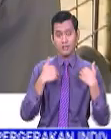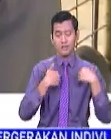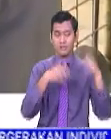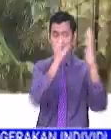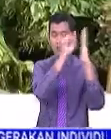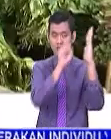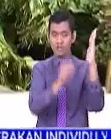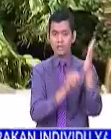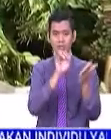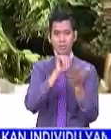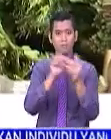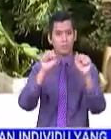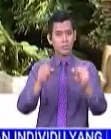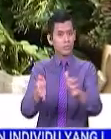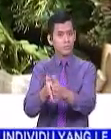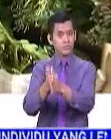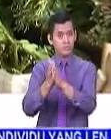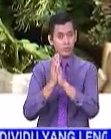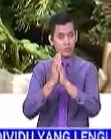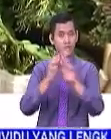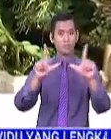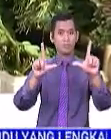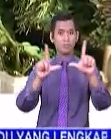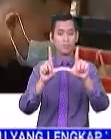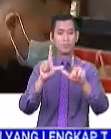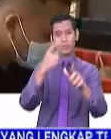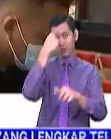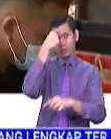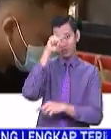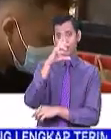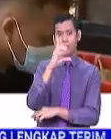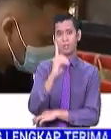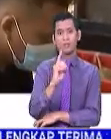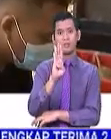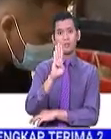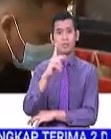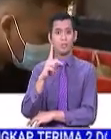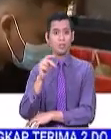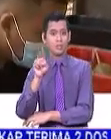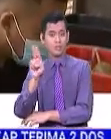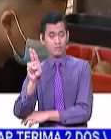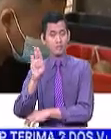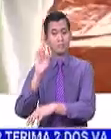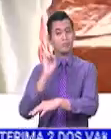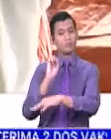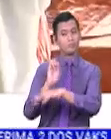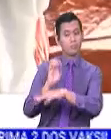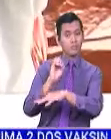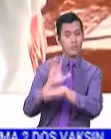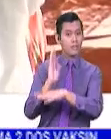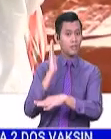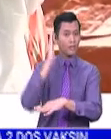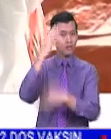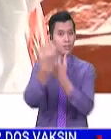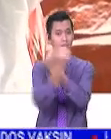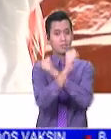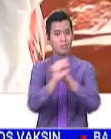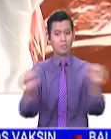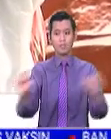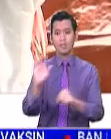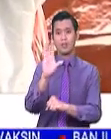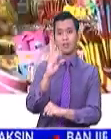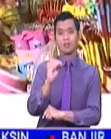atau permohonan permit penjagaan bagi di bidayuh beliau menambah hikmah nasihat atau konseling akan disediakan oleh